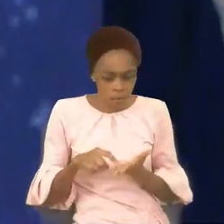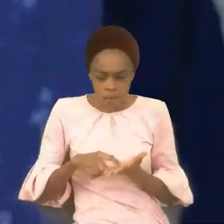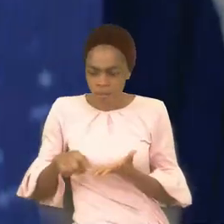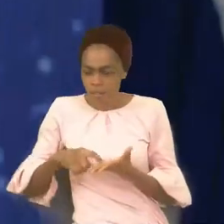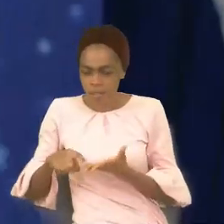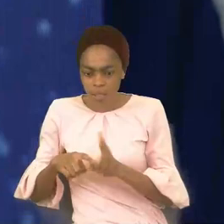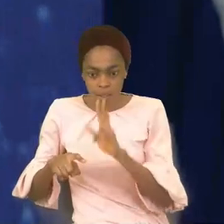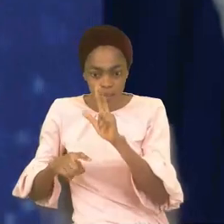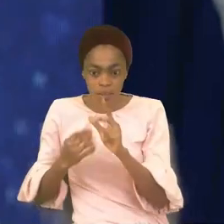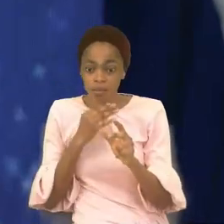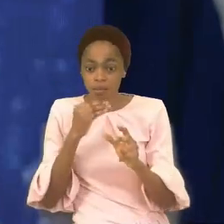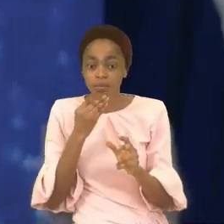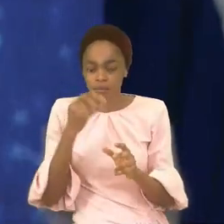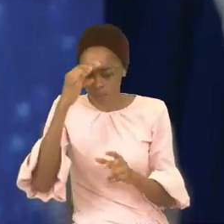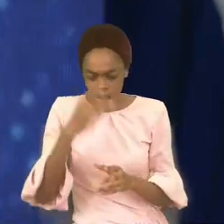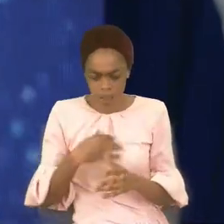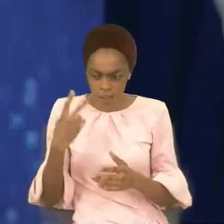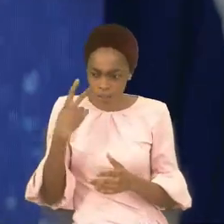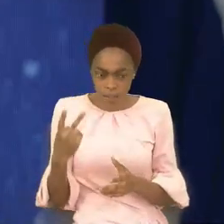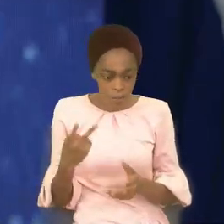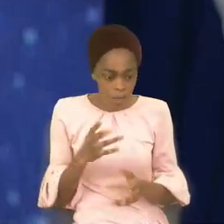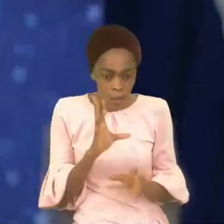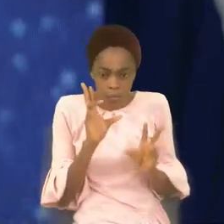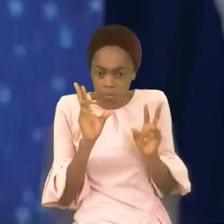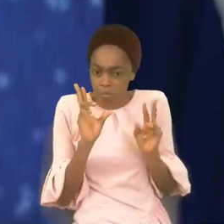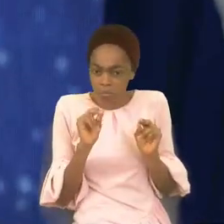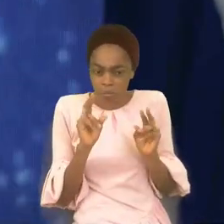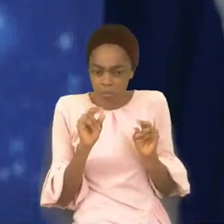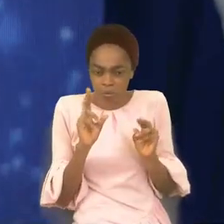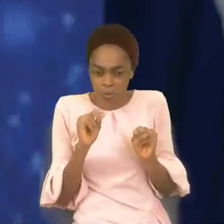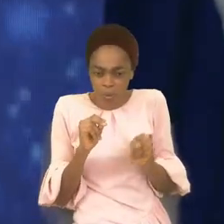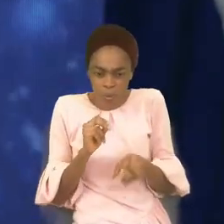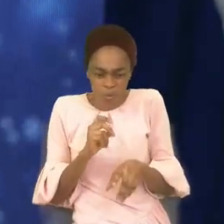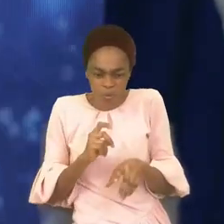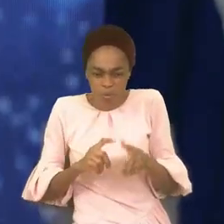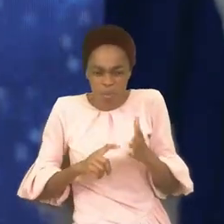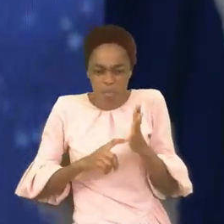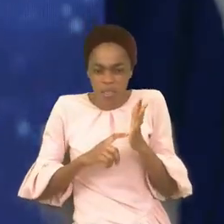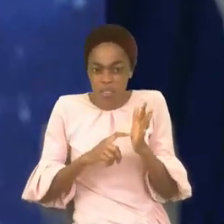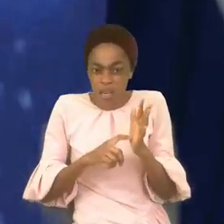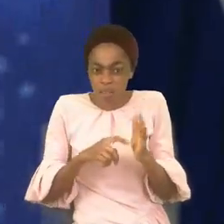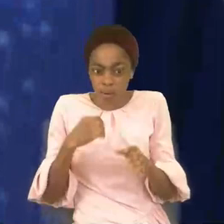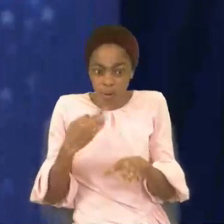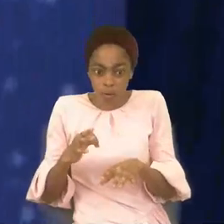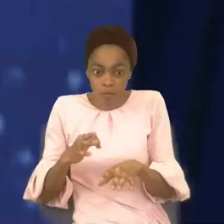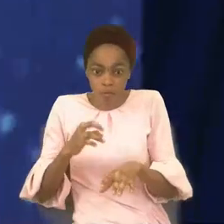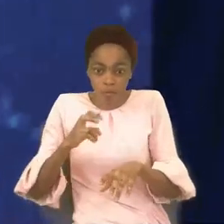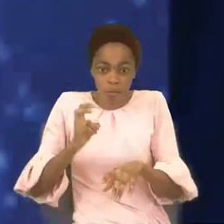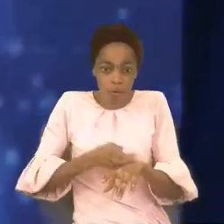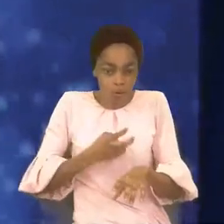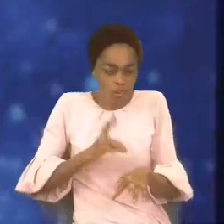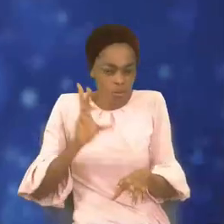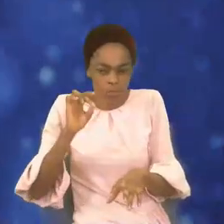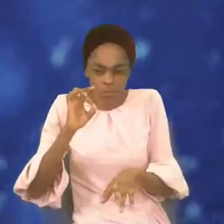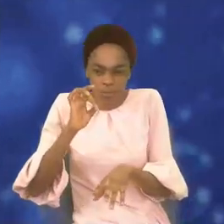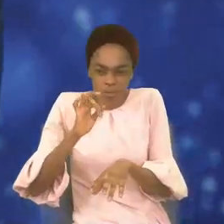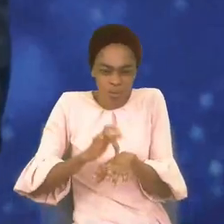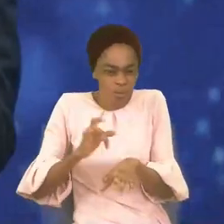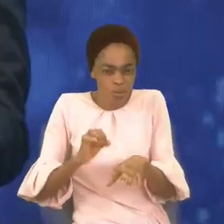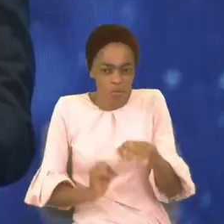examinés. Et ils ont vu qu'il n'y avait aucun signe du feu de la fournaise